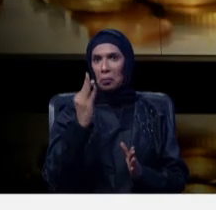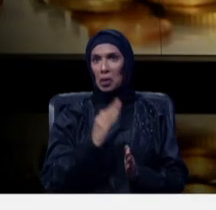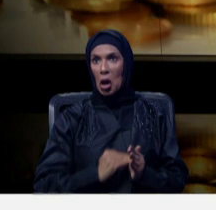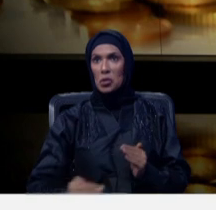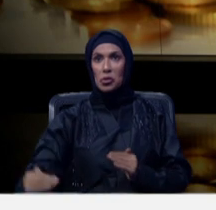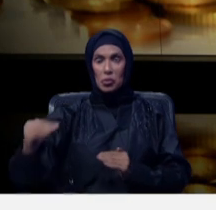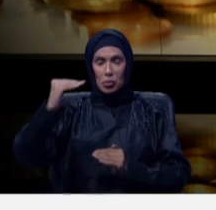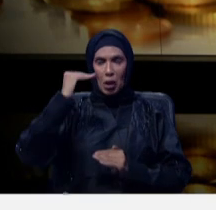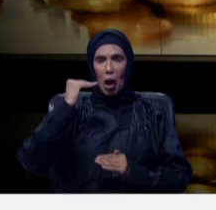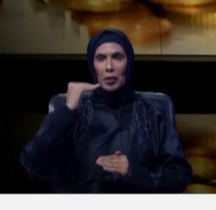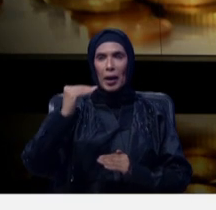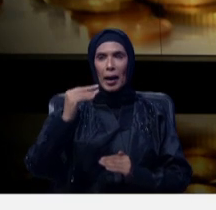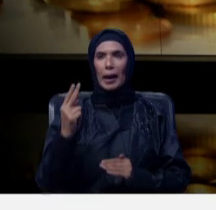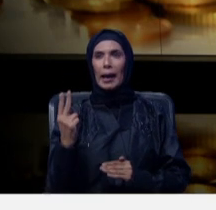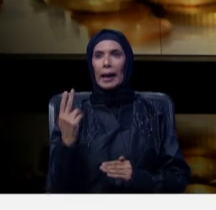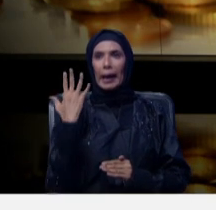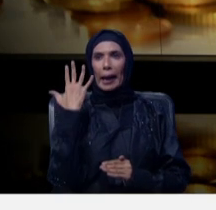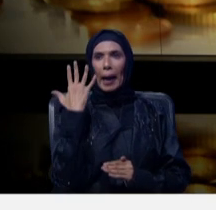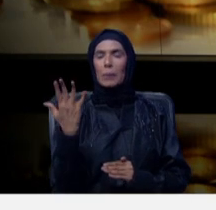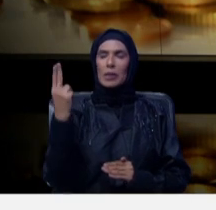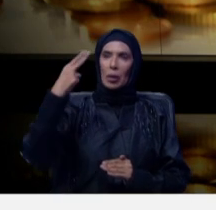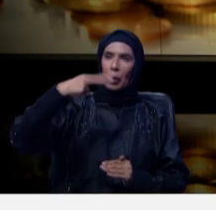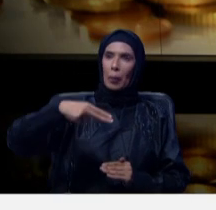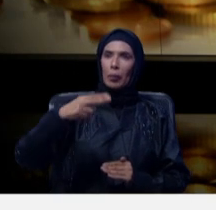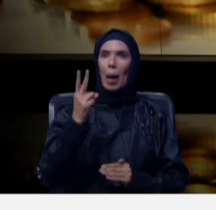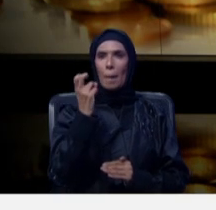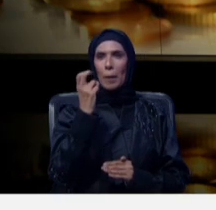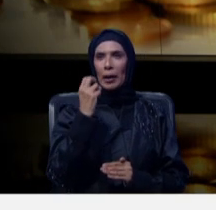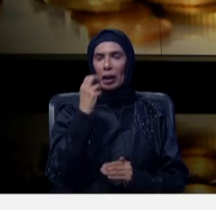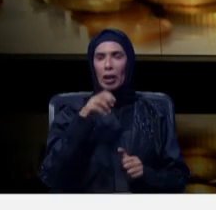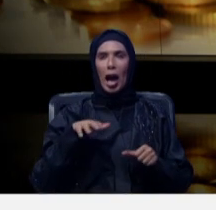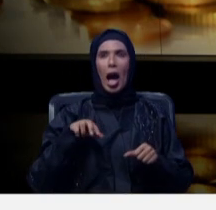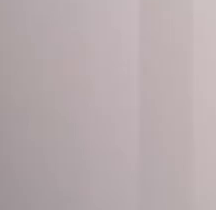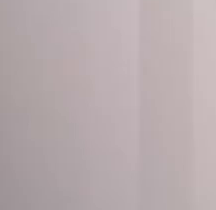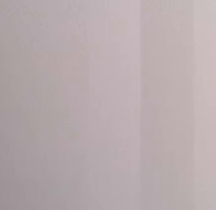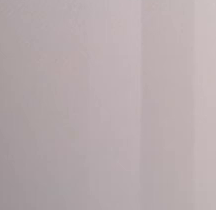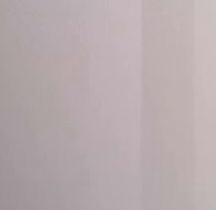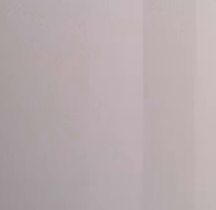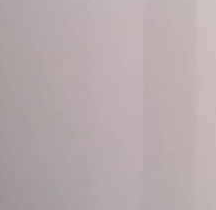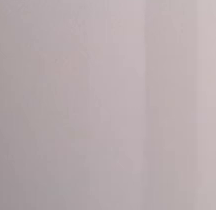2025 230 ألف مليون دينار بحريني.